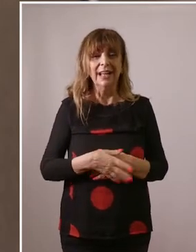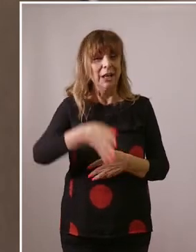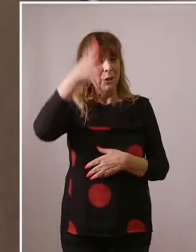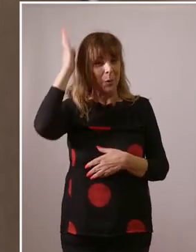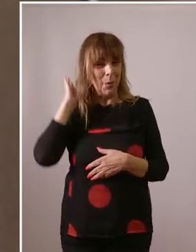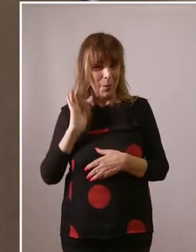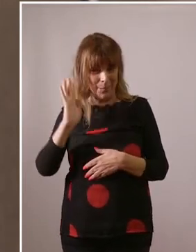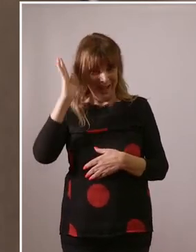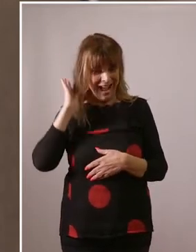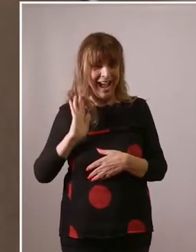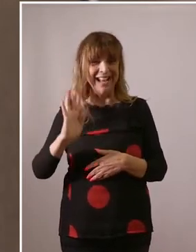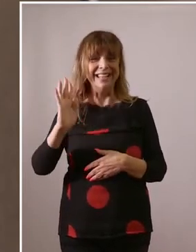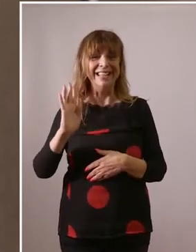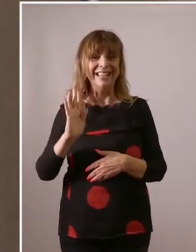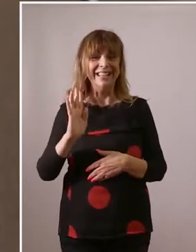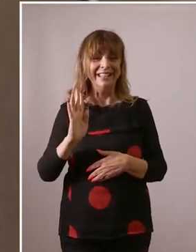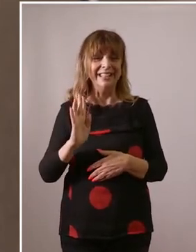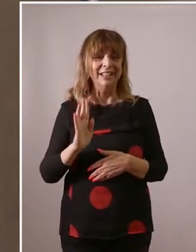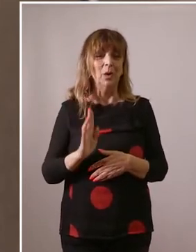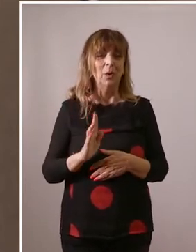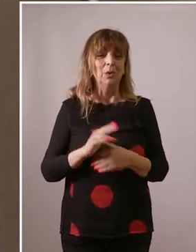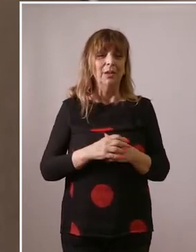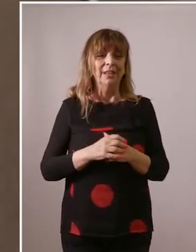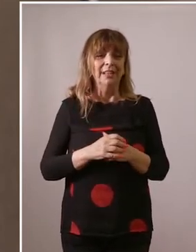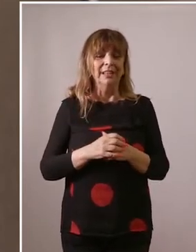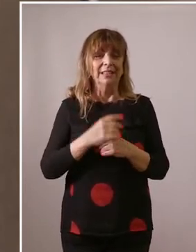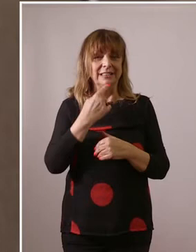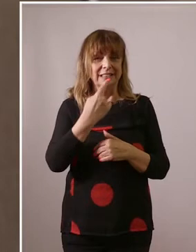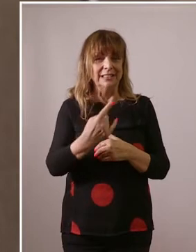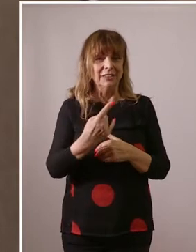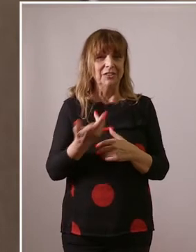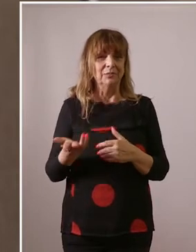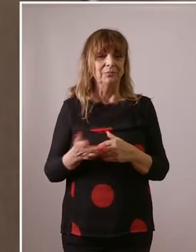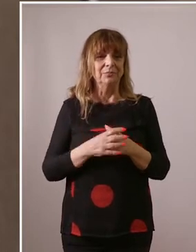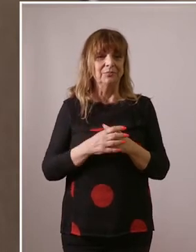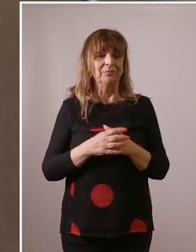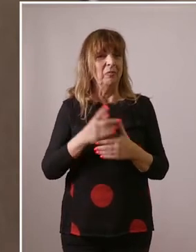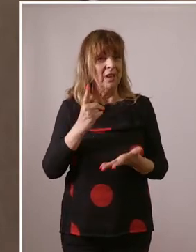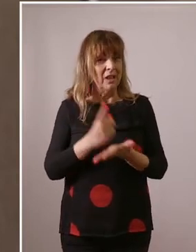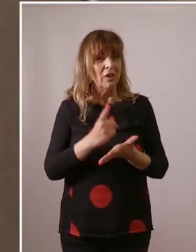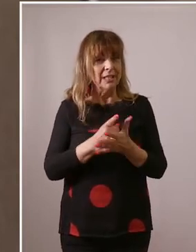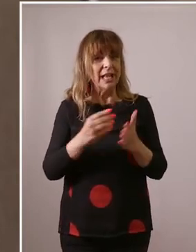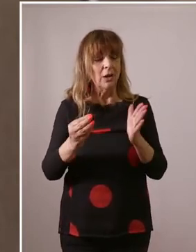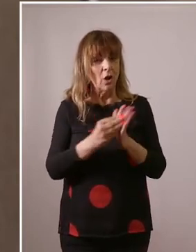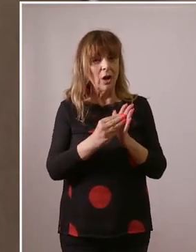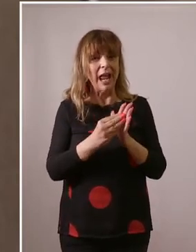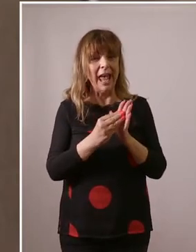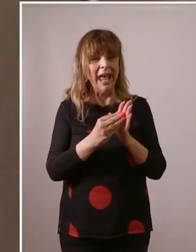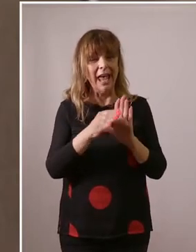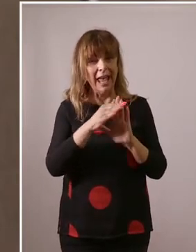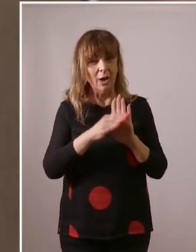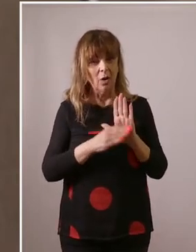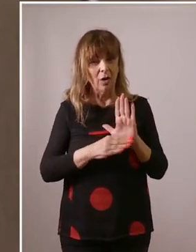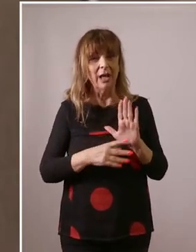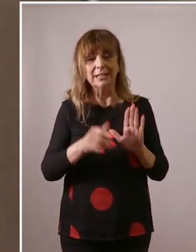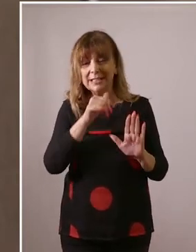il brocardo dei romani ubi societas ibi ius perché sorga all'esigenza di una regola serve appunto che vi sia